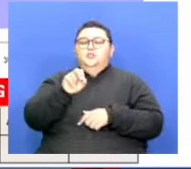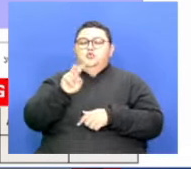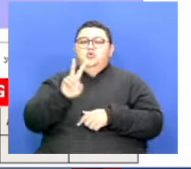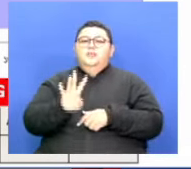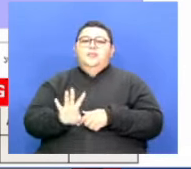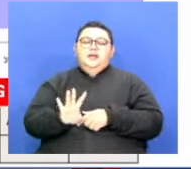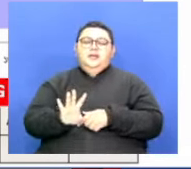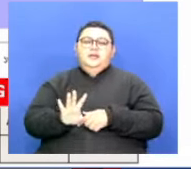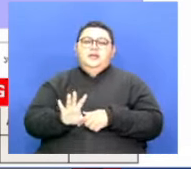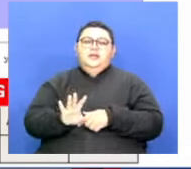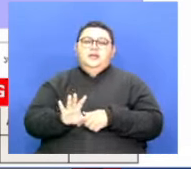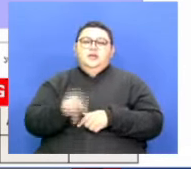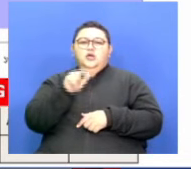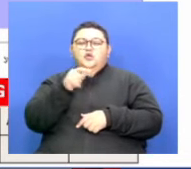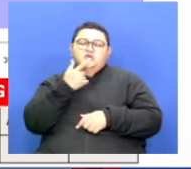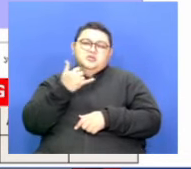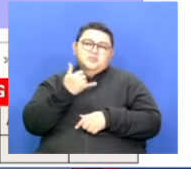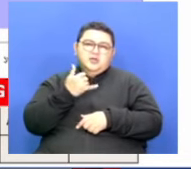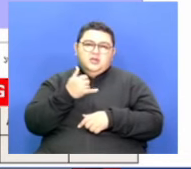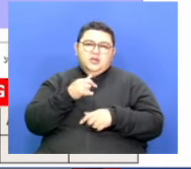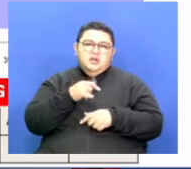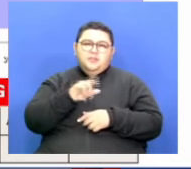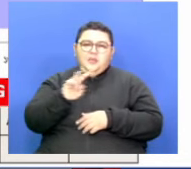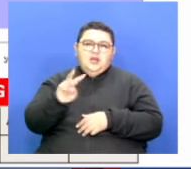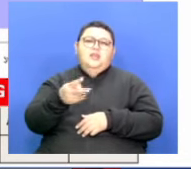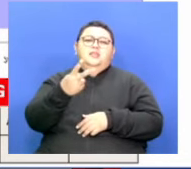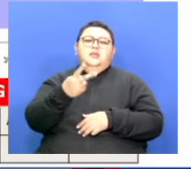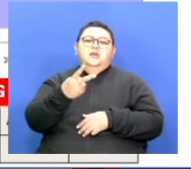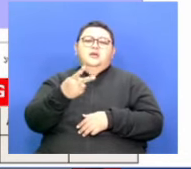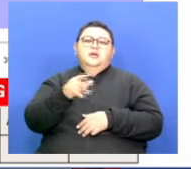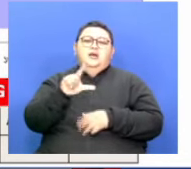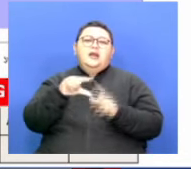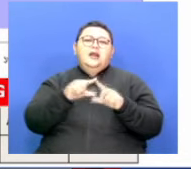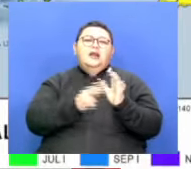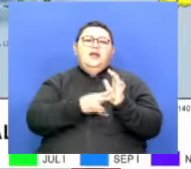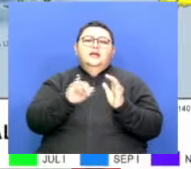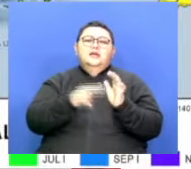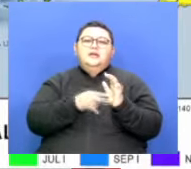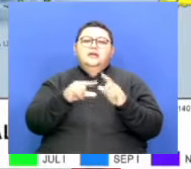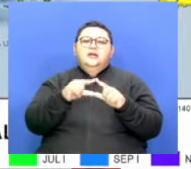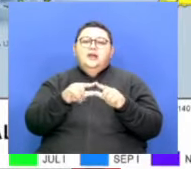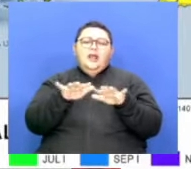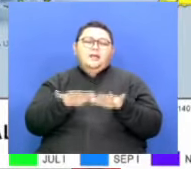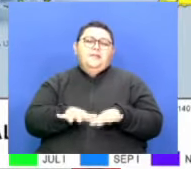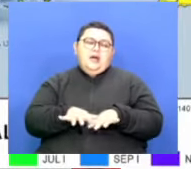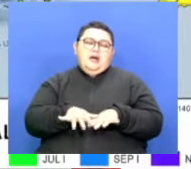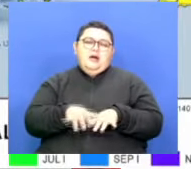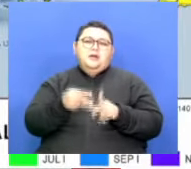2024 berpotensi ber menjadi Lanina lemah BMKG